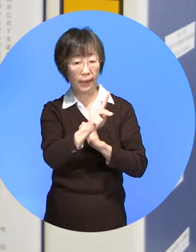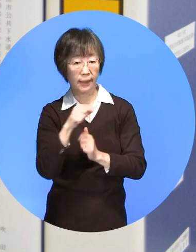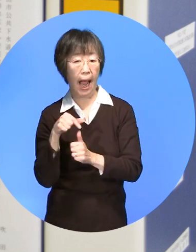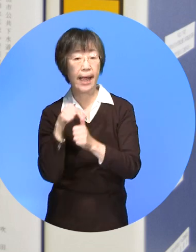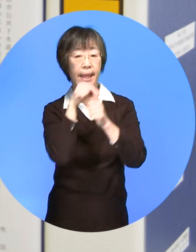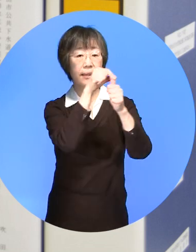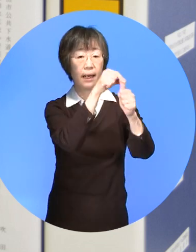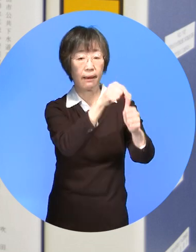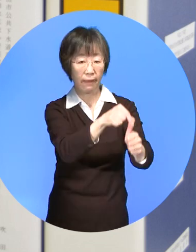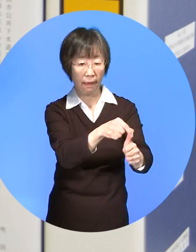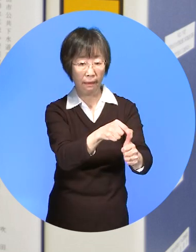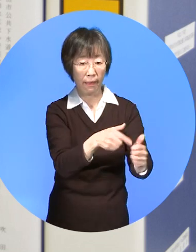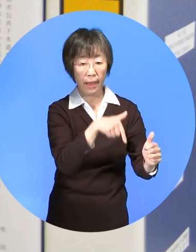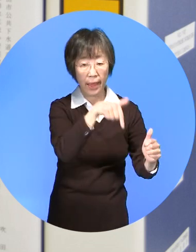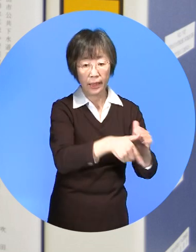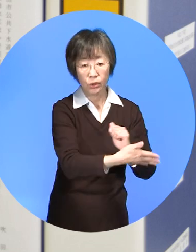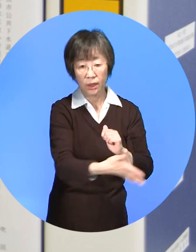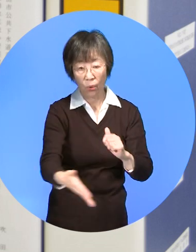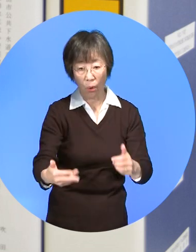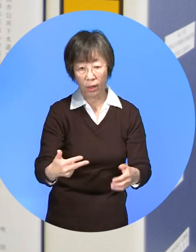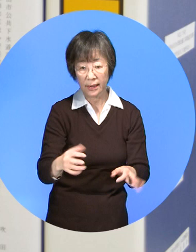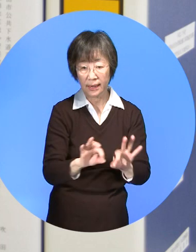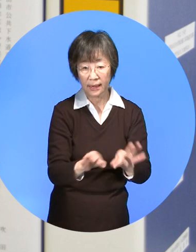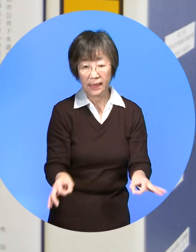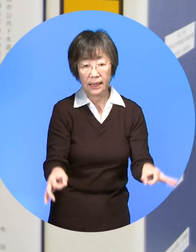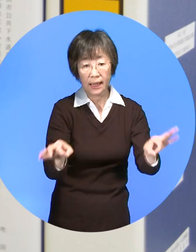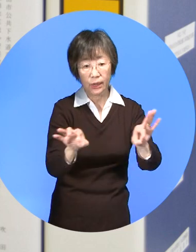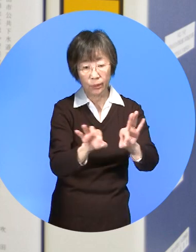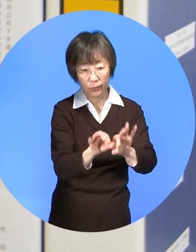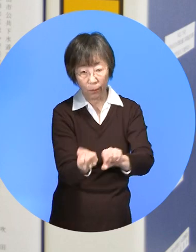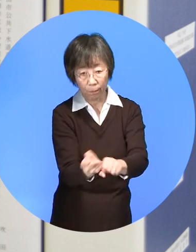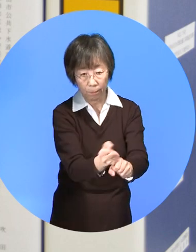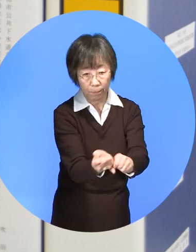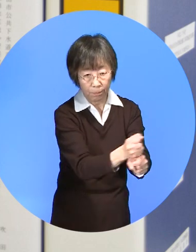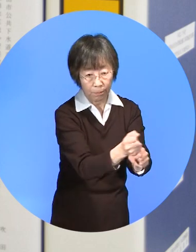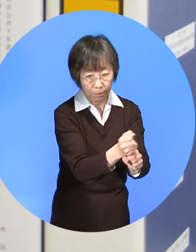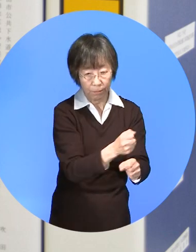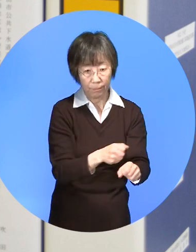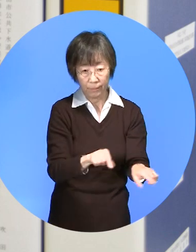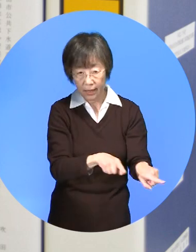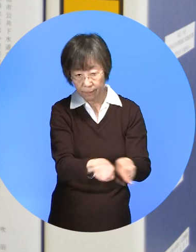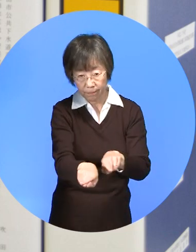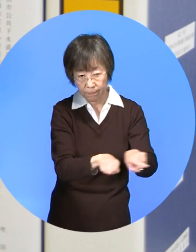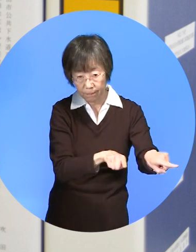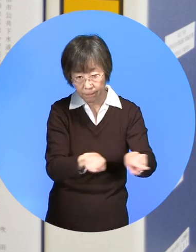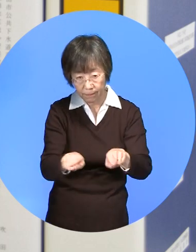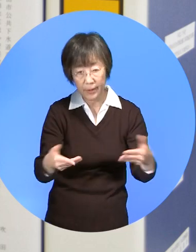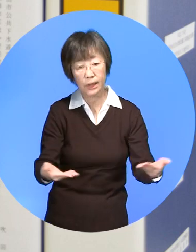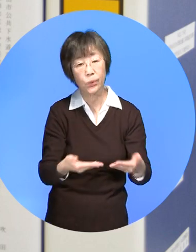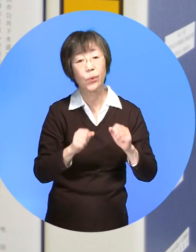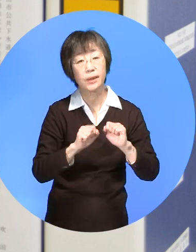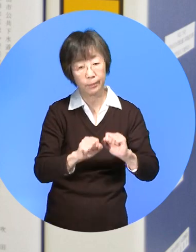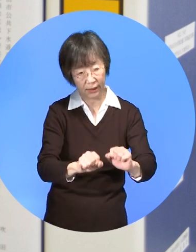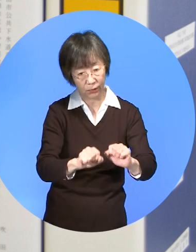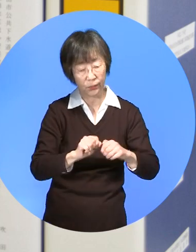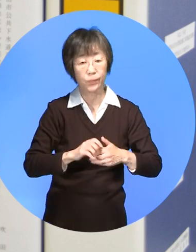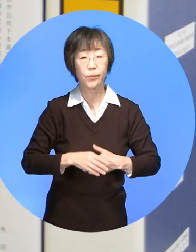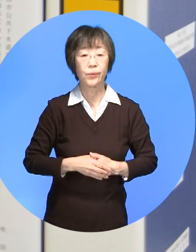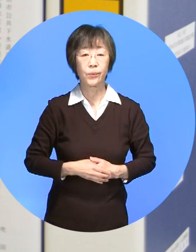され、被災した下水道施設を復旧するため設計や現場監督などの業務に従事します。